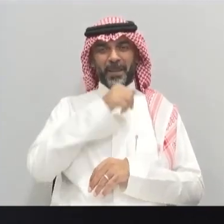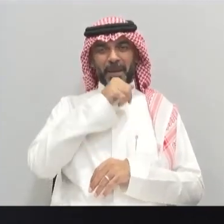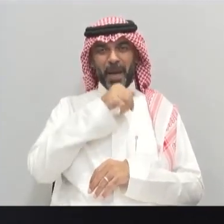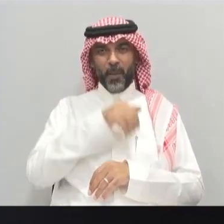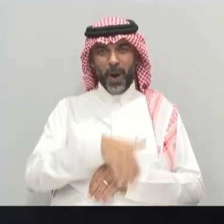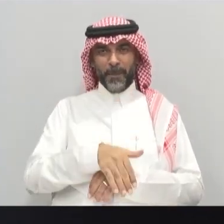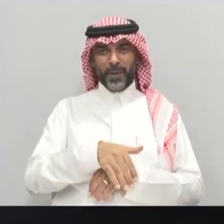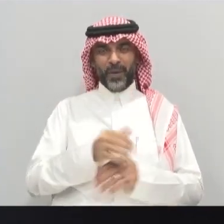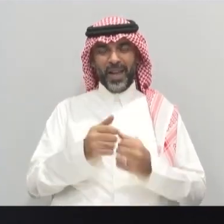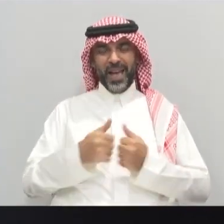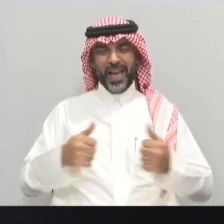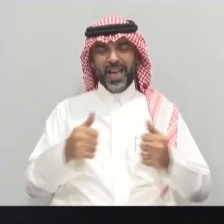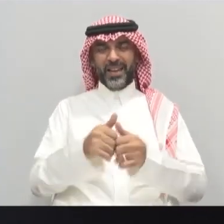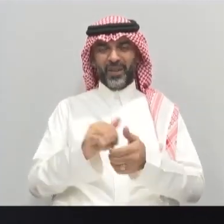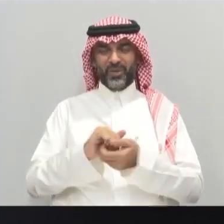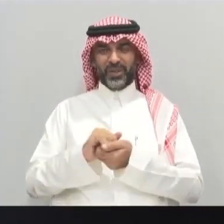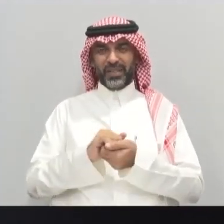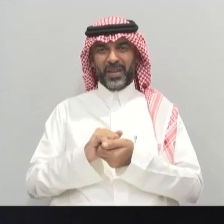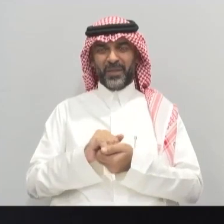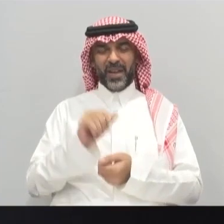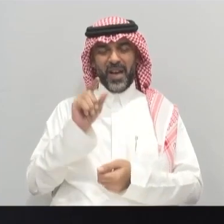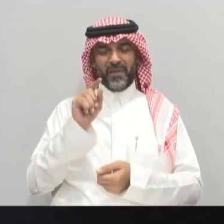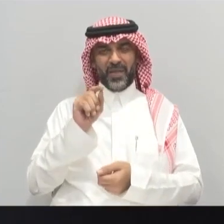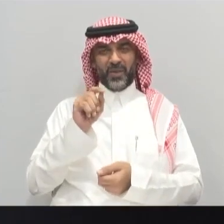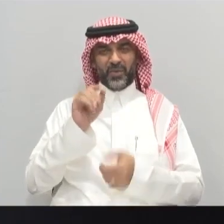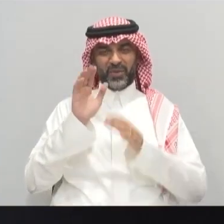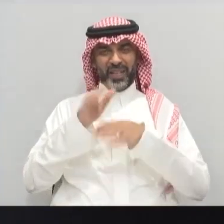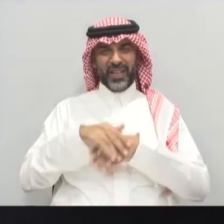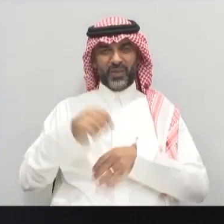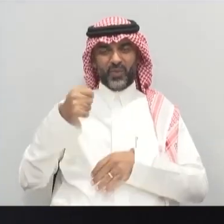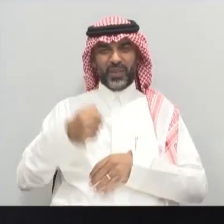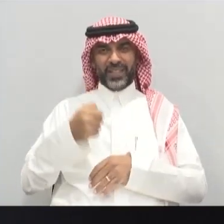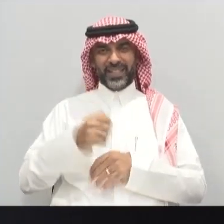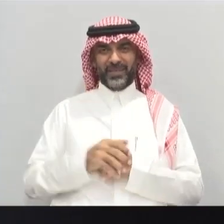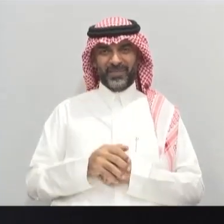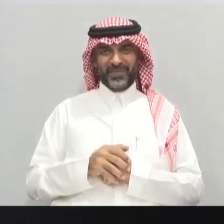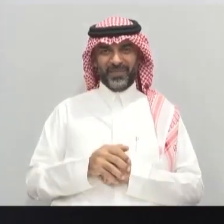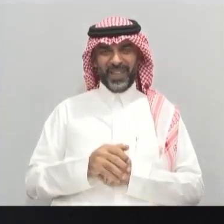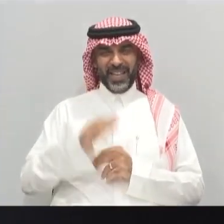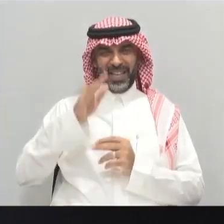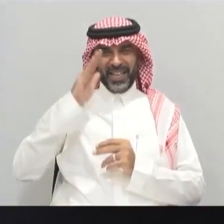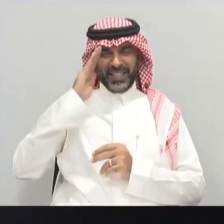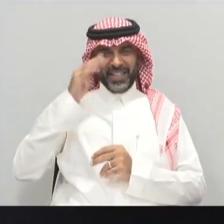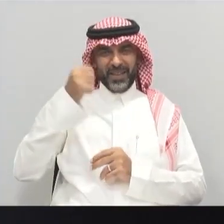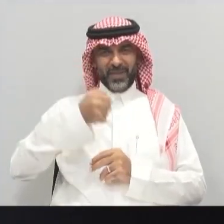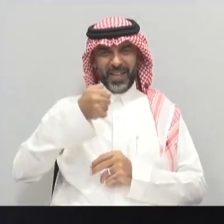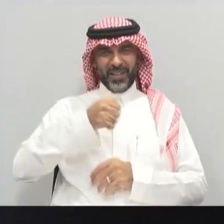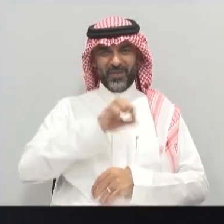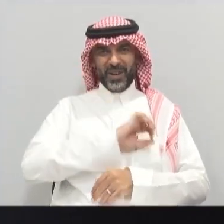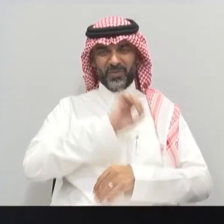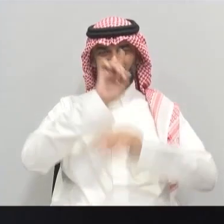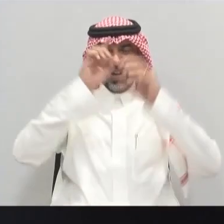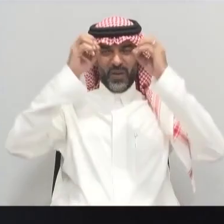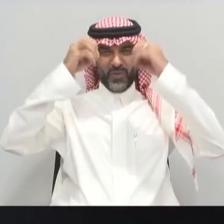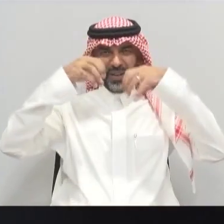نبينا محمد عليه وعلى اله وصحبه افضل الصلاه واتم التسليم السلام عليكم ورحمه الله وبركاته